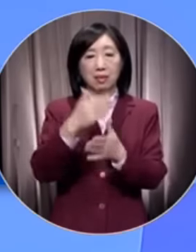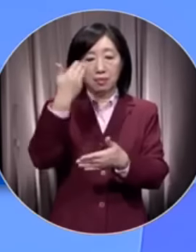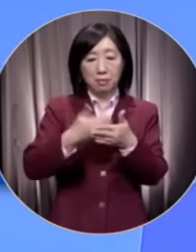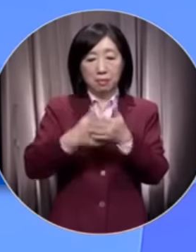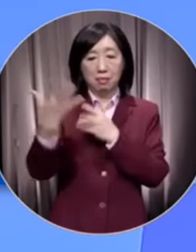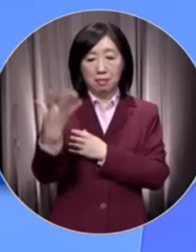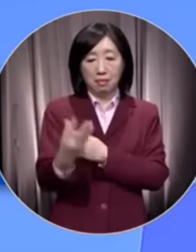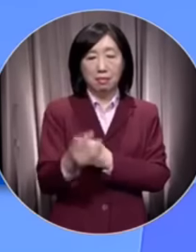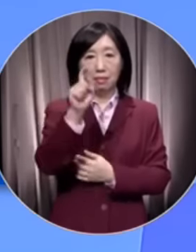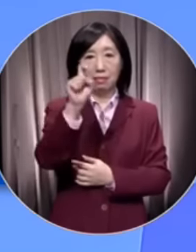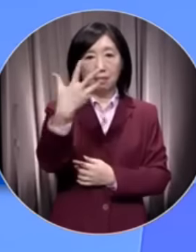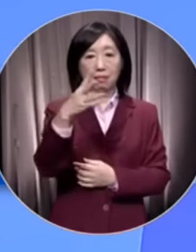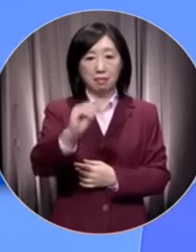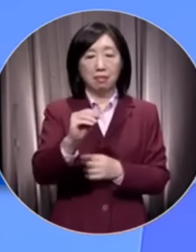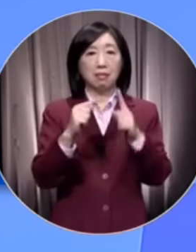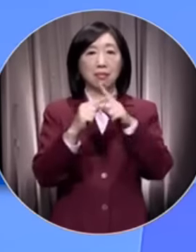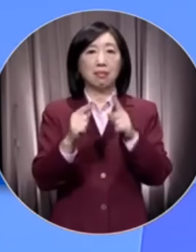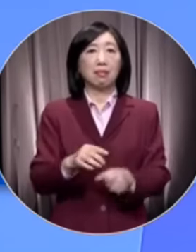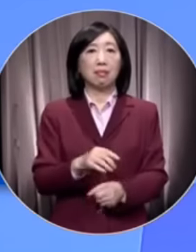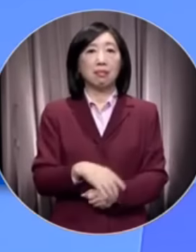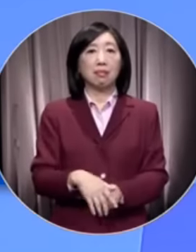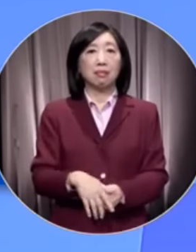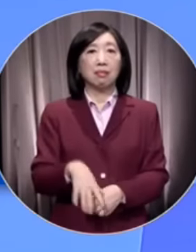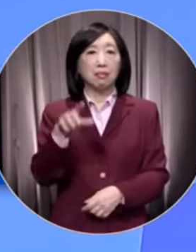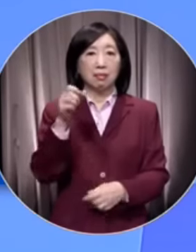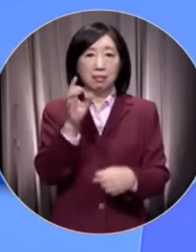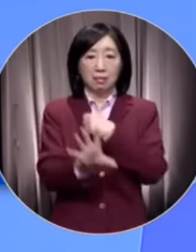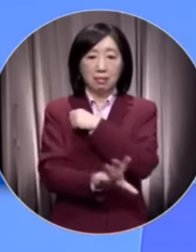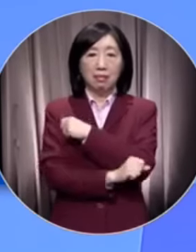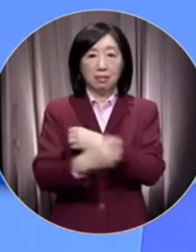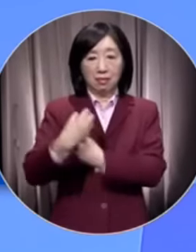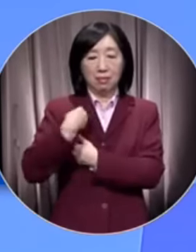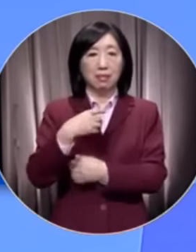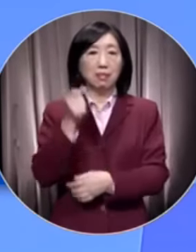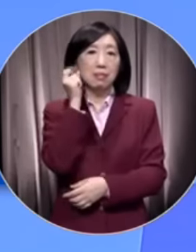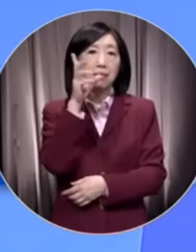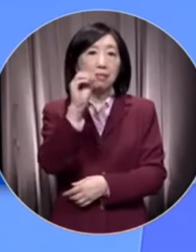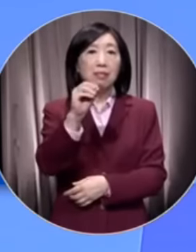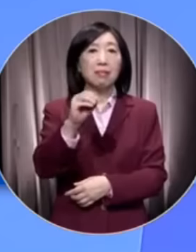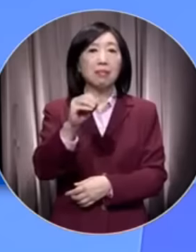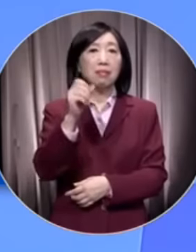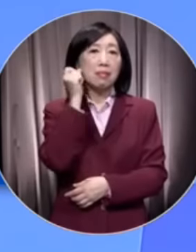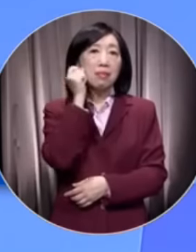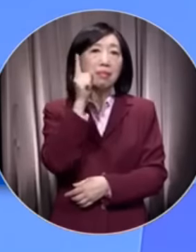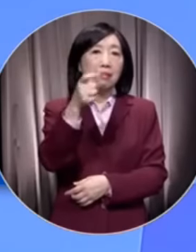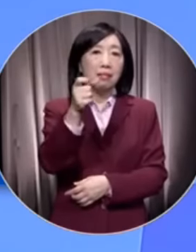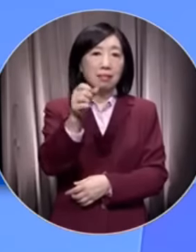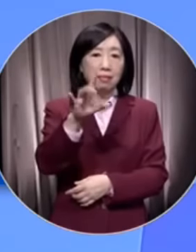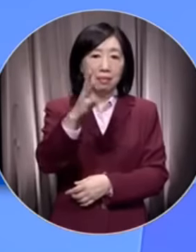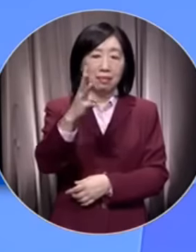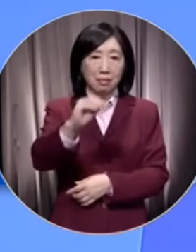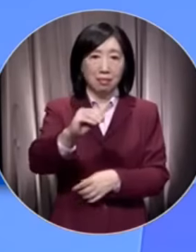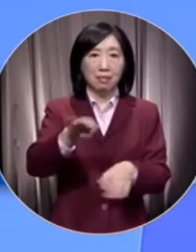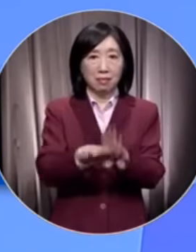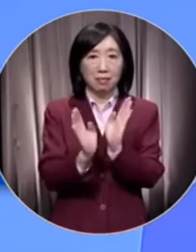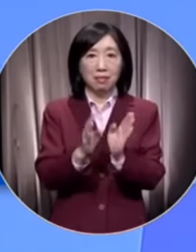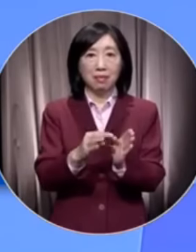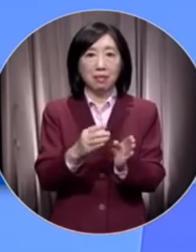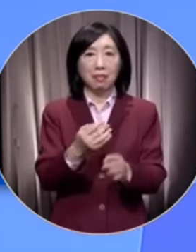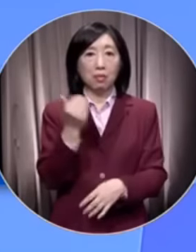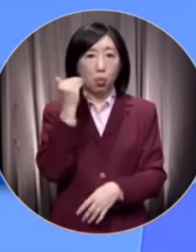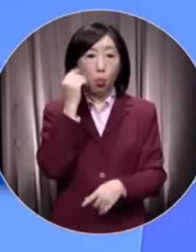下，基层的士兵薪水从4万块开始起薪，让想当兵的年轻人去当